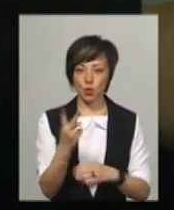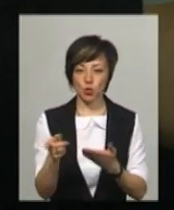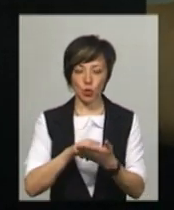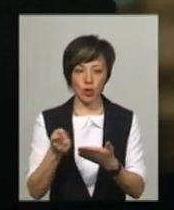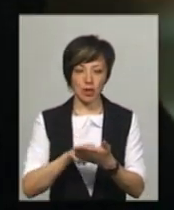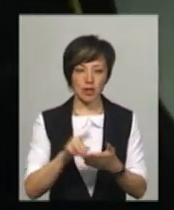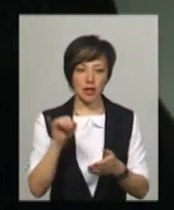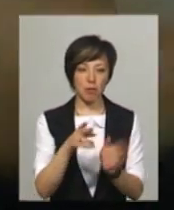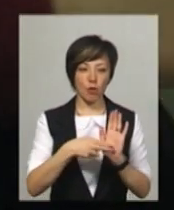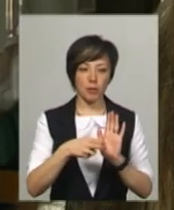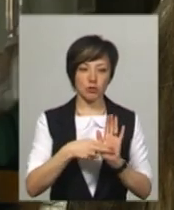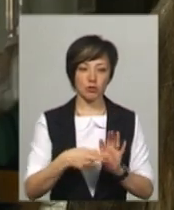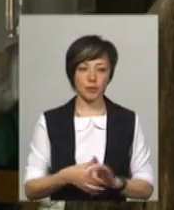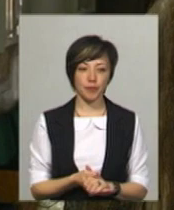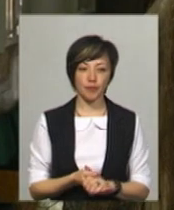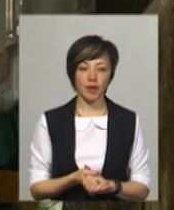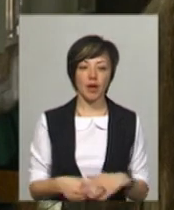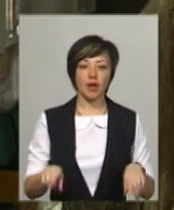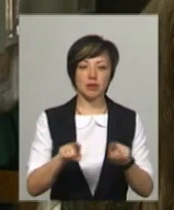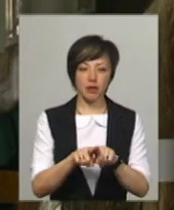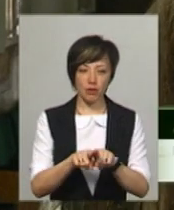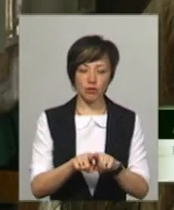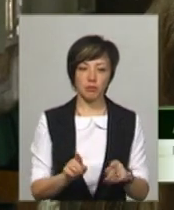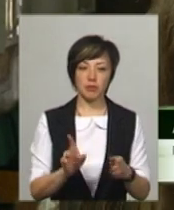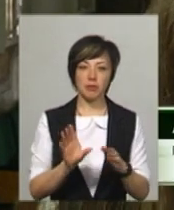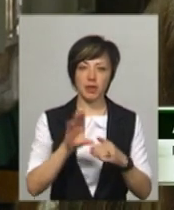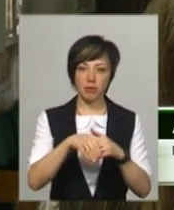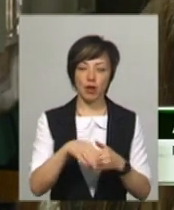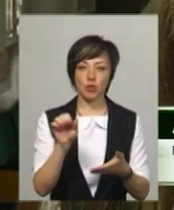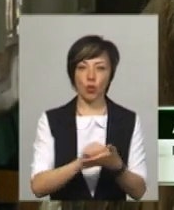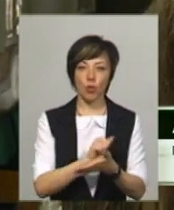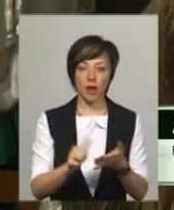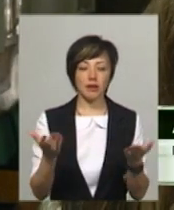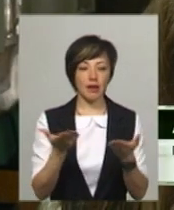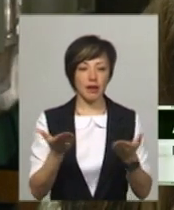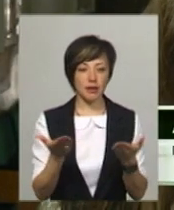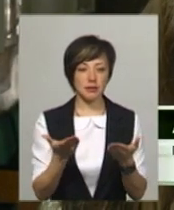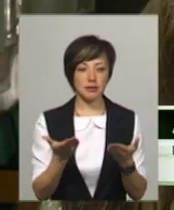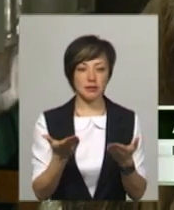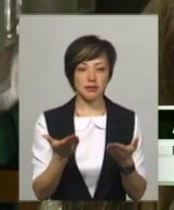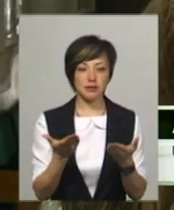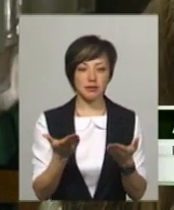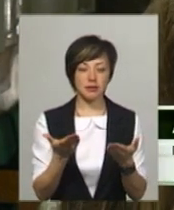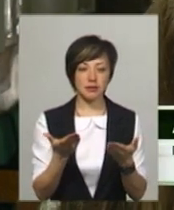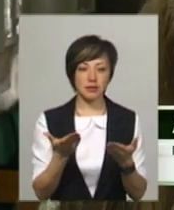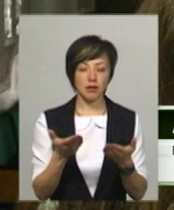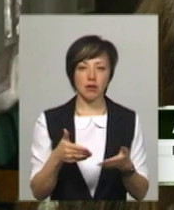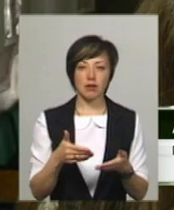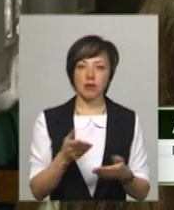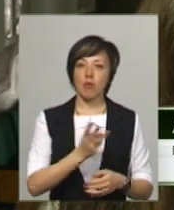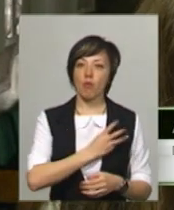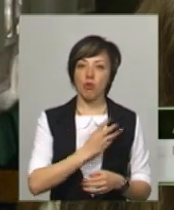сторінки та сторінки з пропискою. І також прикріпляєте документ, який мотивує